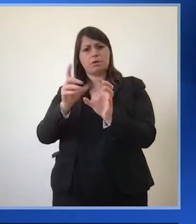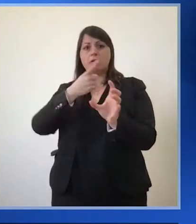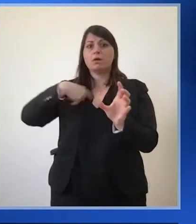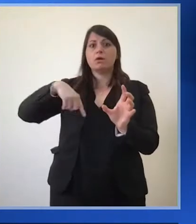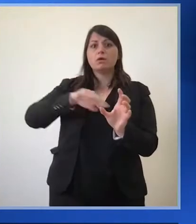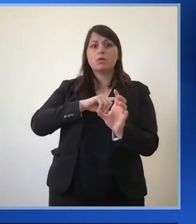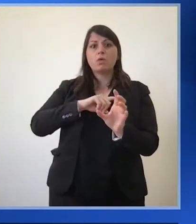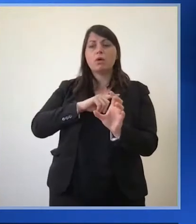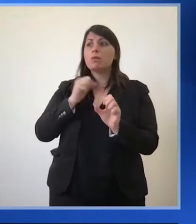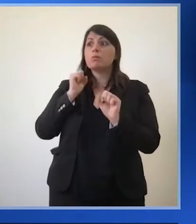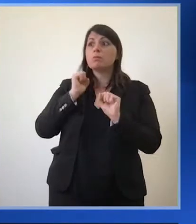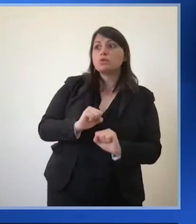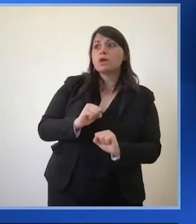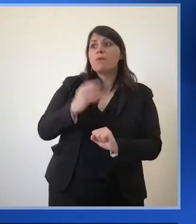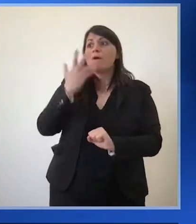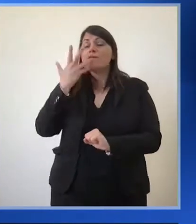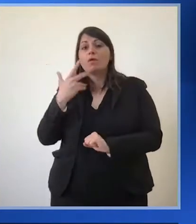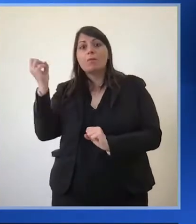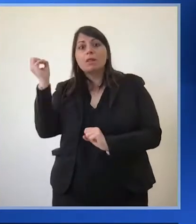vogliamo dimenticare.